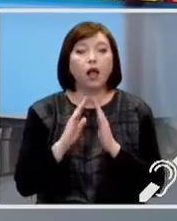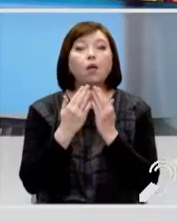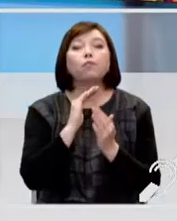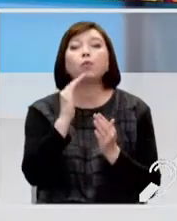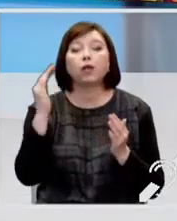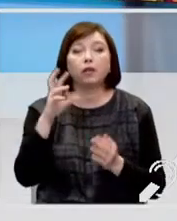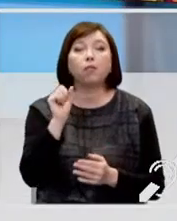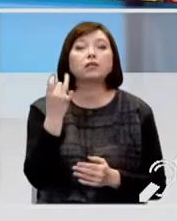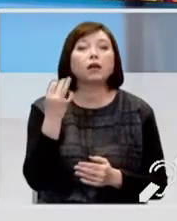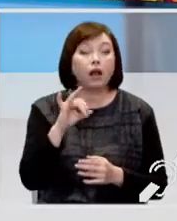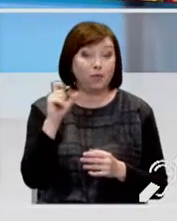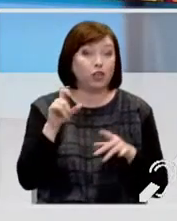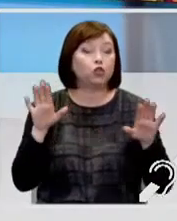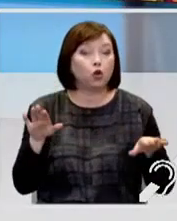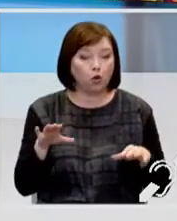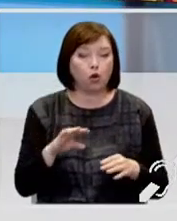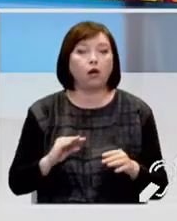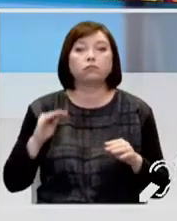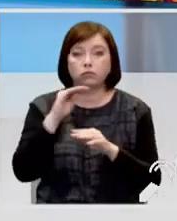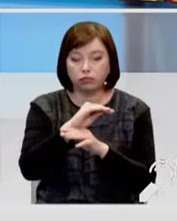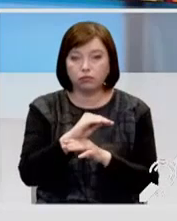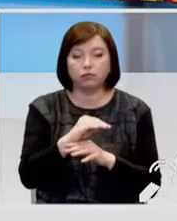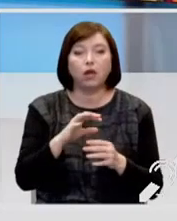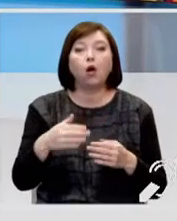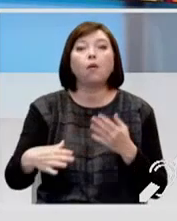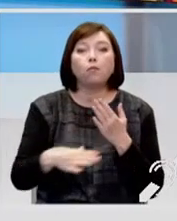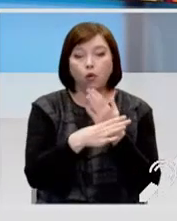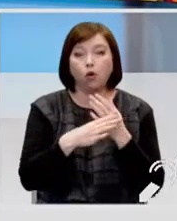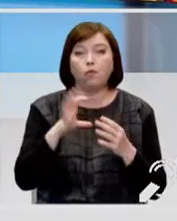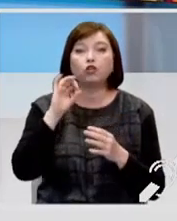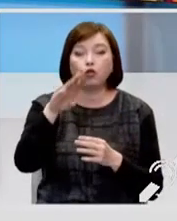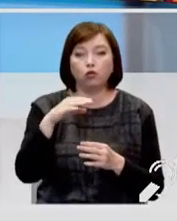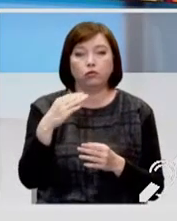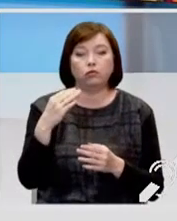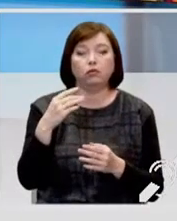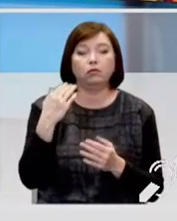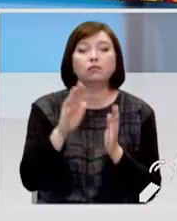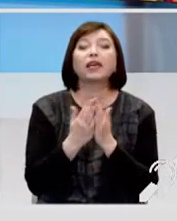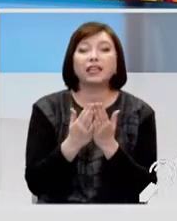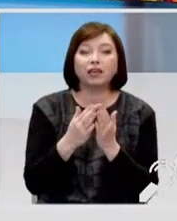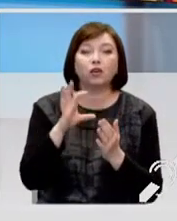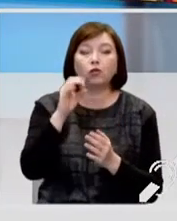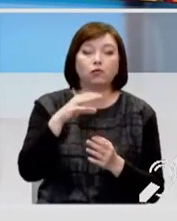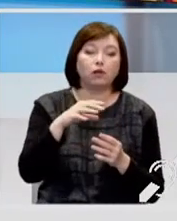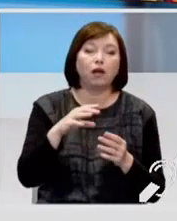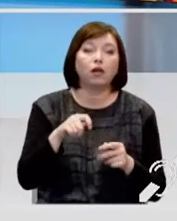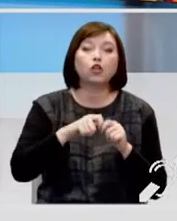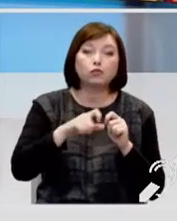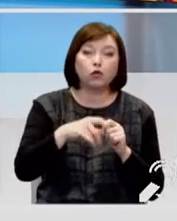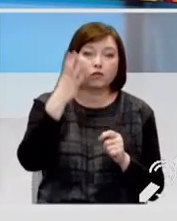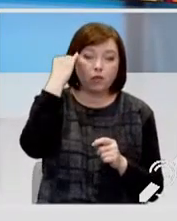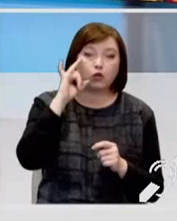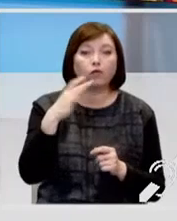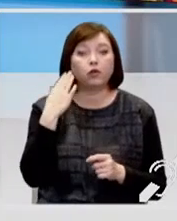Biblioteca Basarabia din Soroca s-a îmbogățit cu un lot important de carte donat de parteneri din România și Republica Moldova. Cu